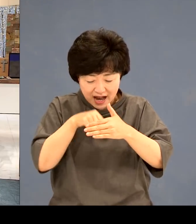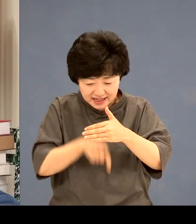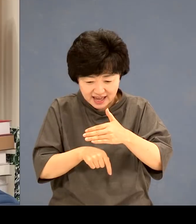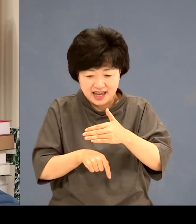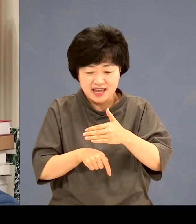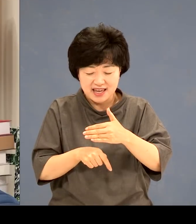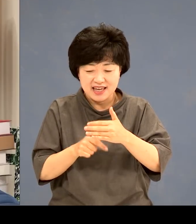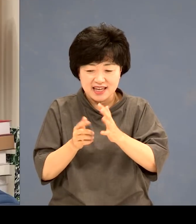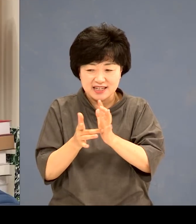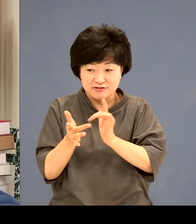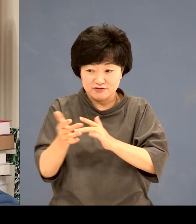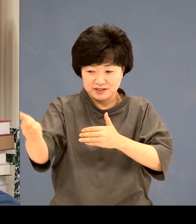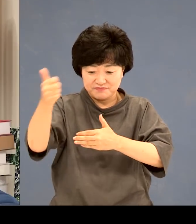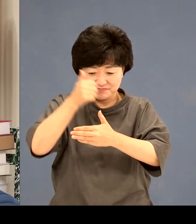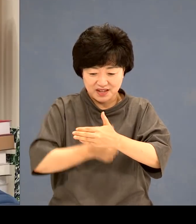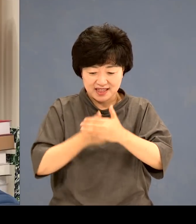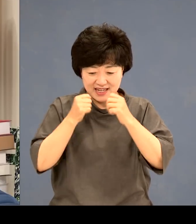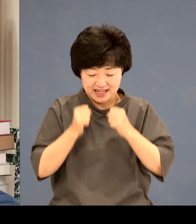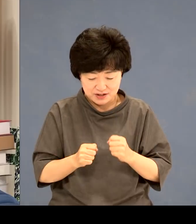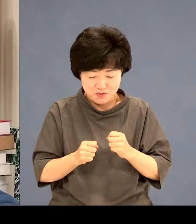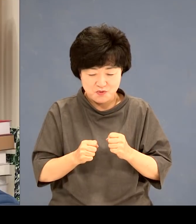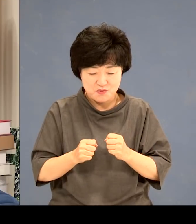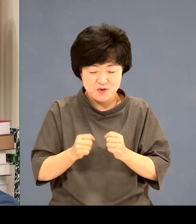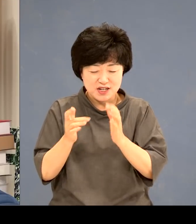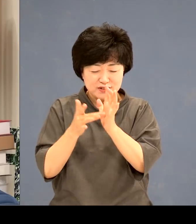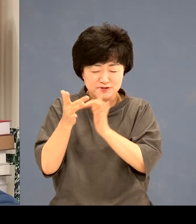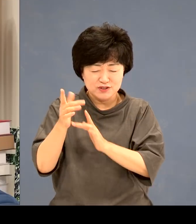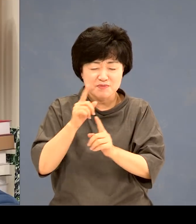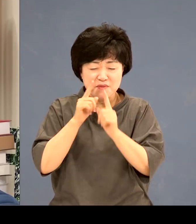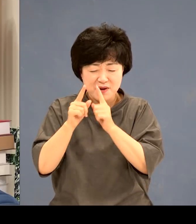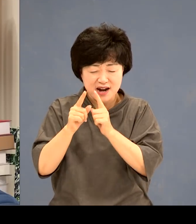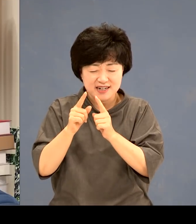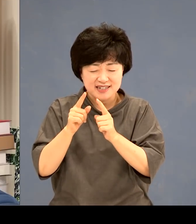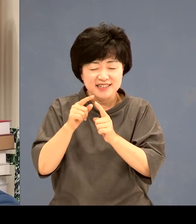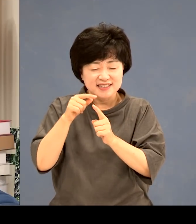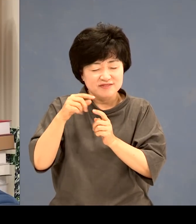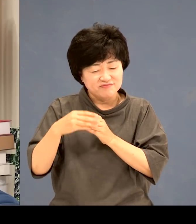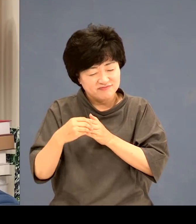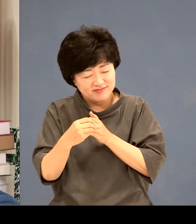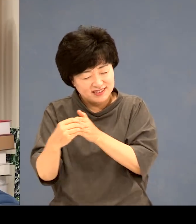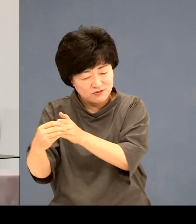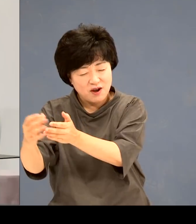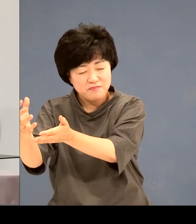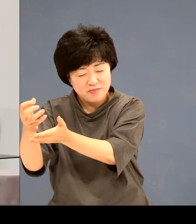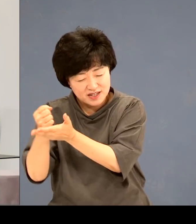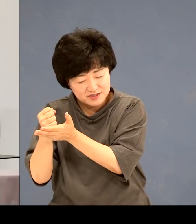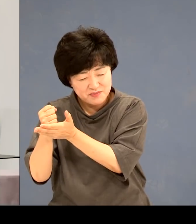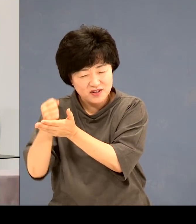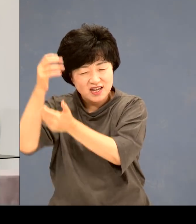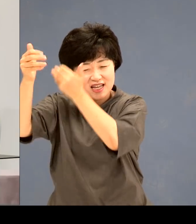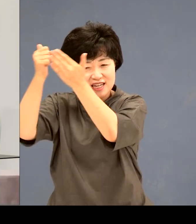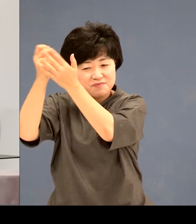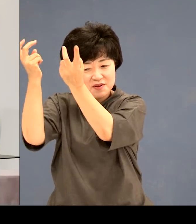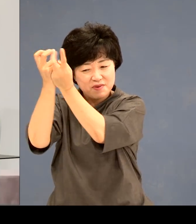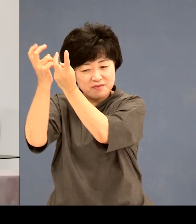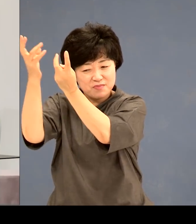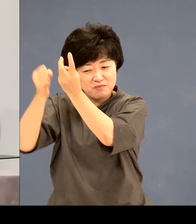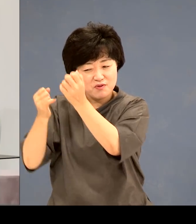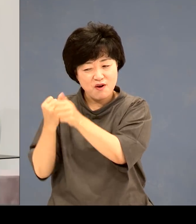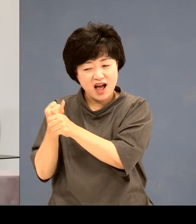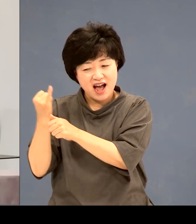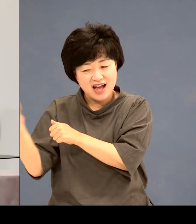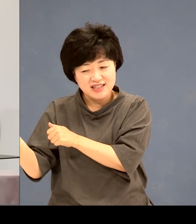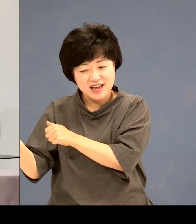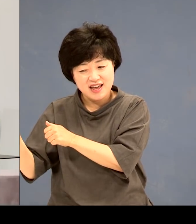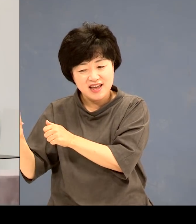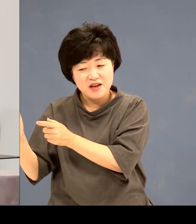향해서 이렇게 나아가면서 하나님께서 알려주신 것은 가장 중요한 것은 제가 바뀌는 거죠. 그렇죠. 제가 이제 하나님의 말씀 안에